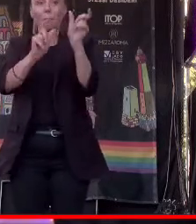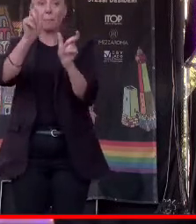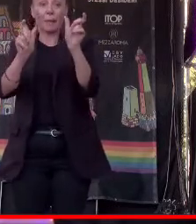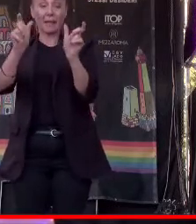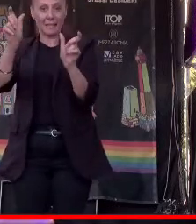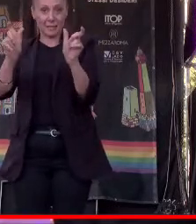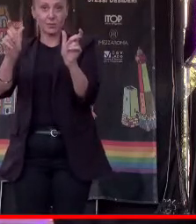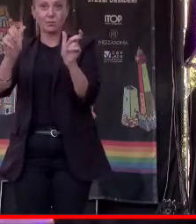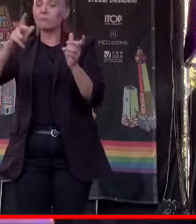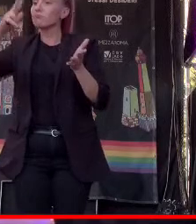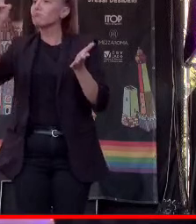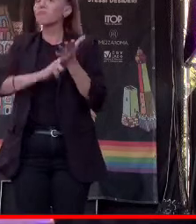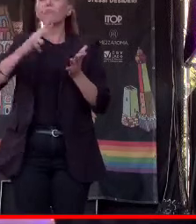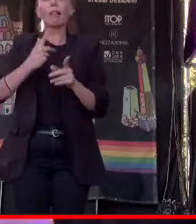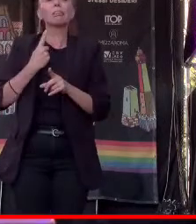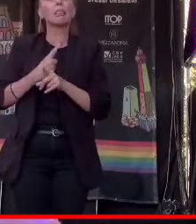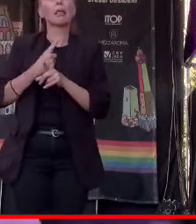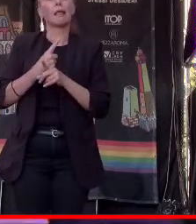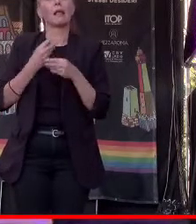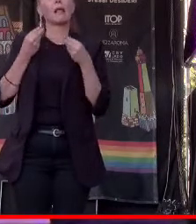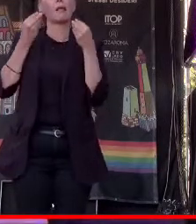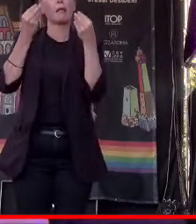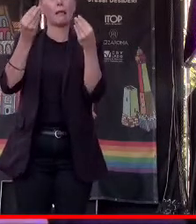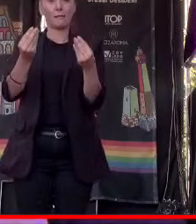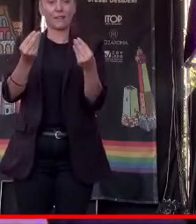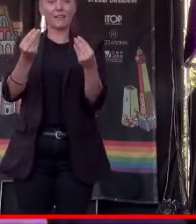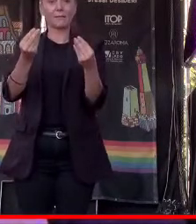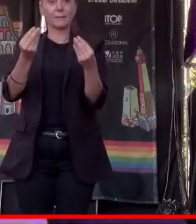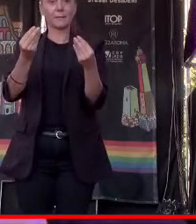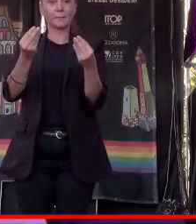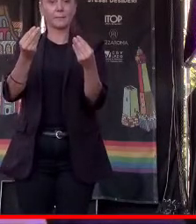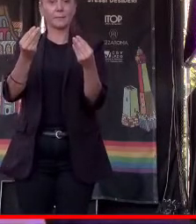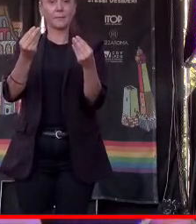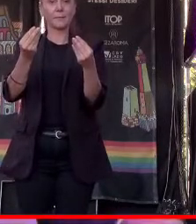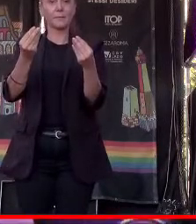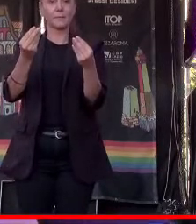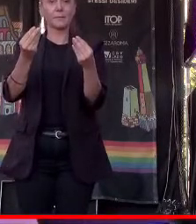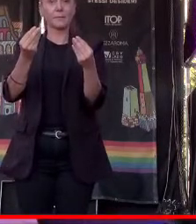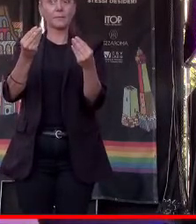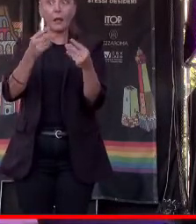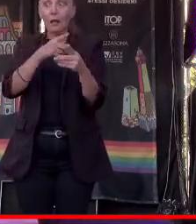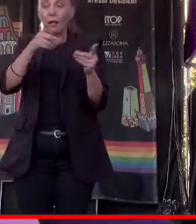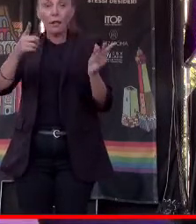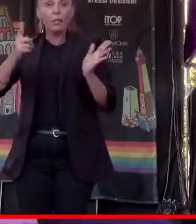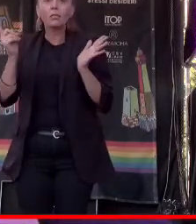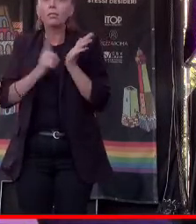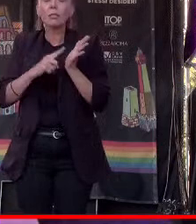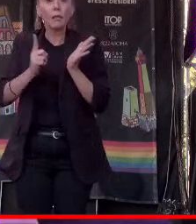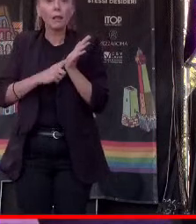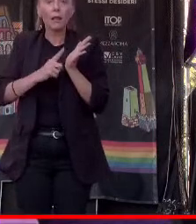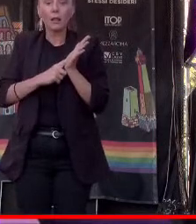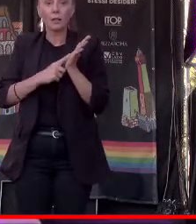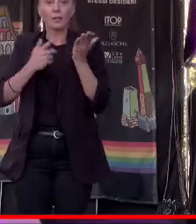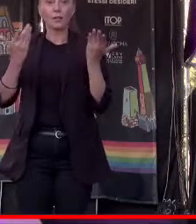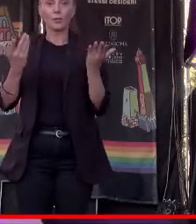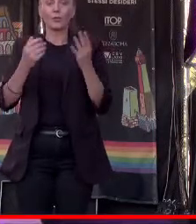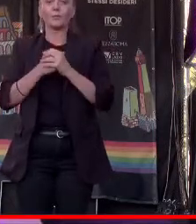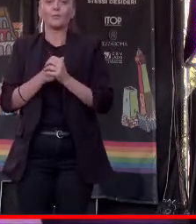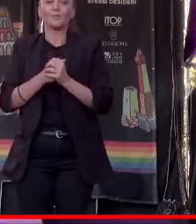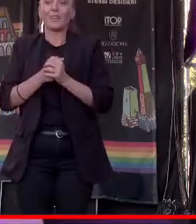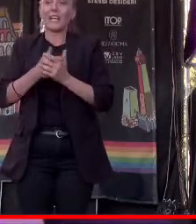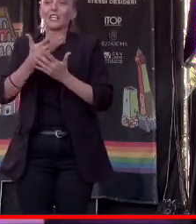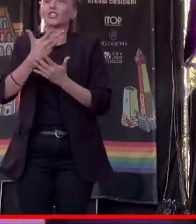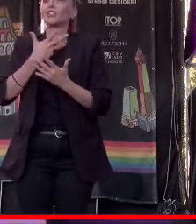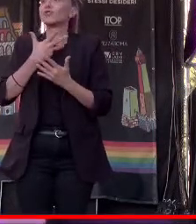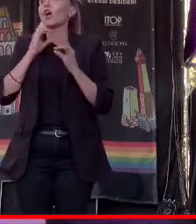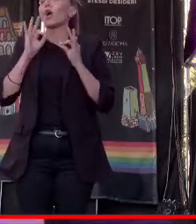persone quello a cui in realtà hanno appunto diritto e gli spetta. Quindi ovviamente c'è una